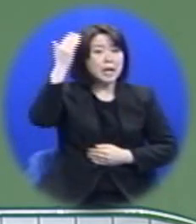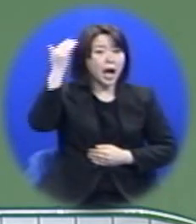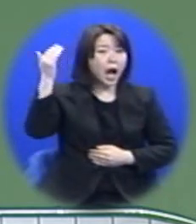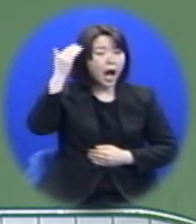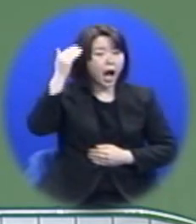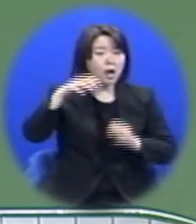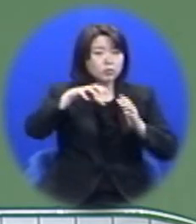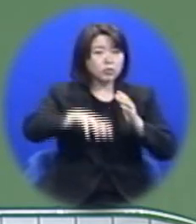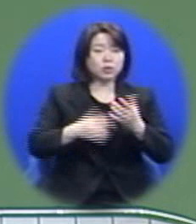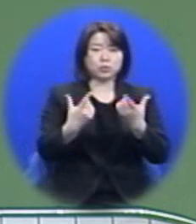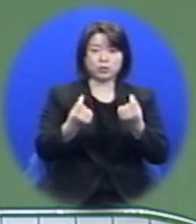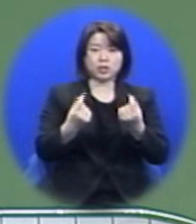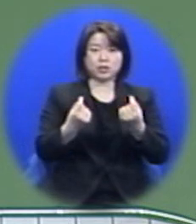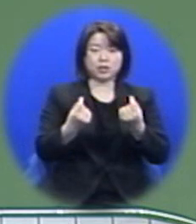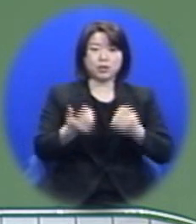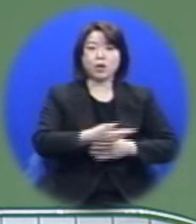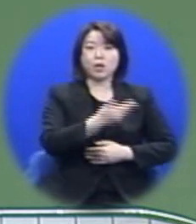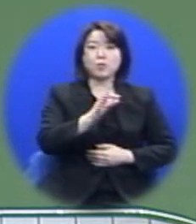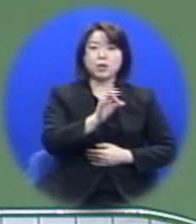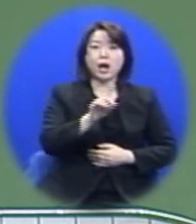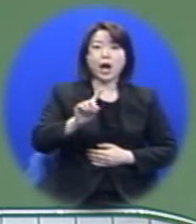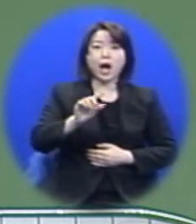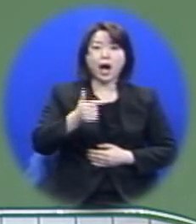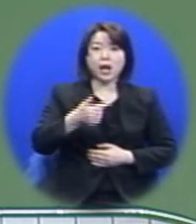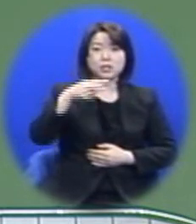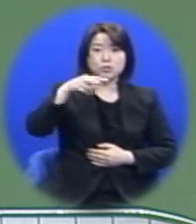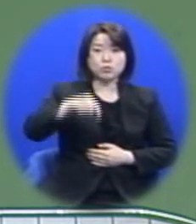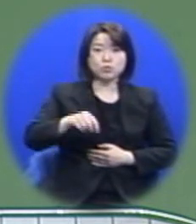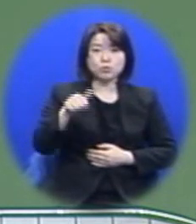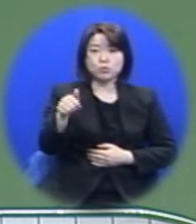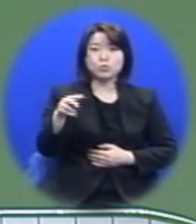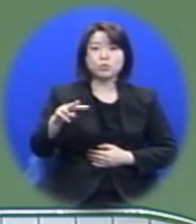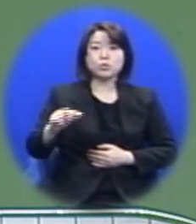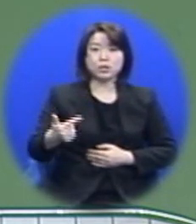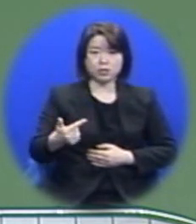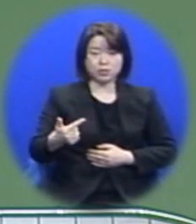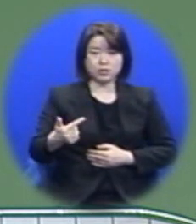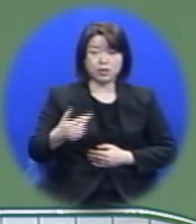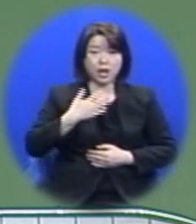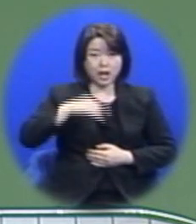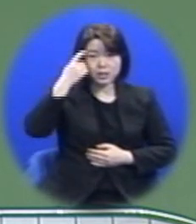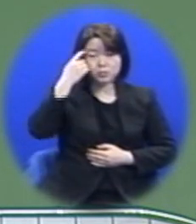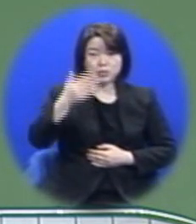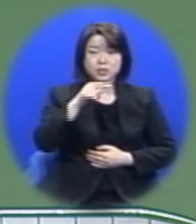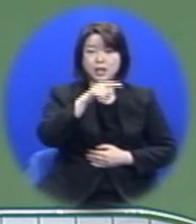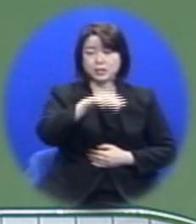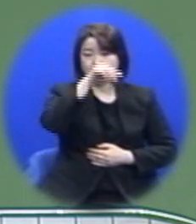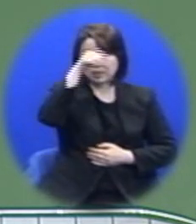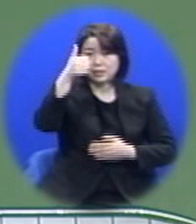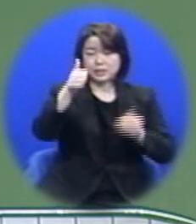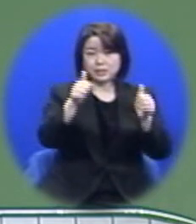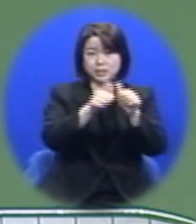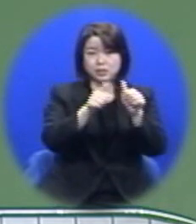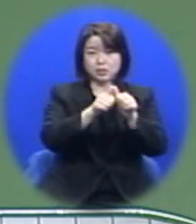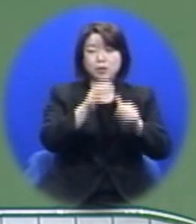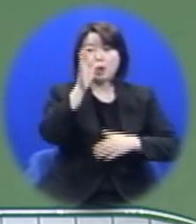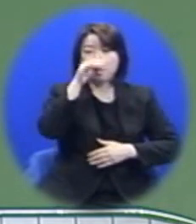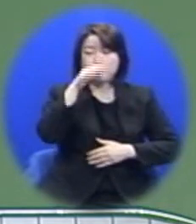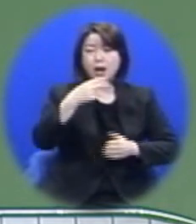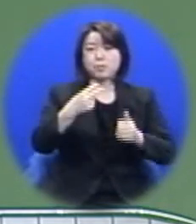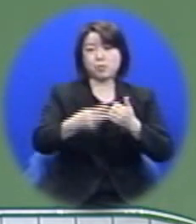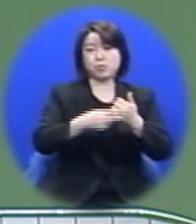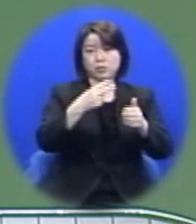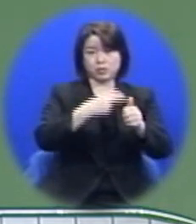여러분 안수연 형제를 아십니까? 그 청년 바보 의사라는 책의 주인공입니다.